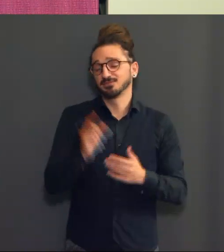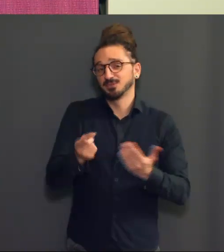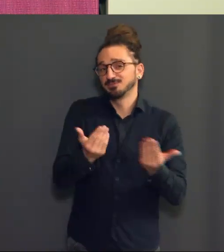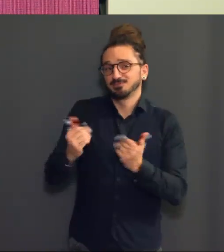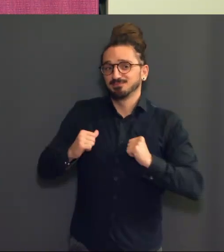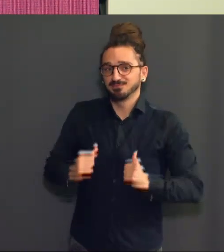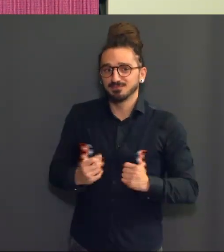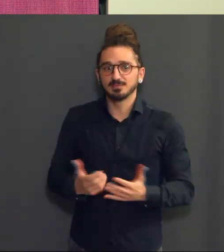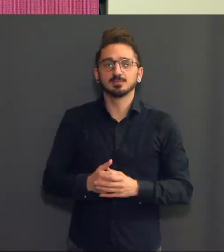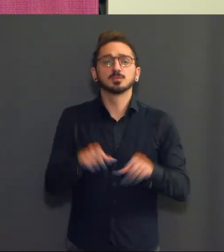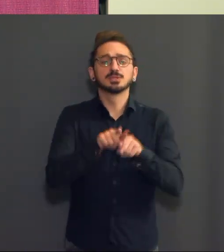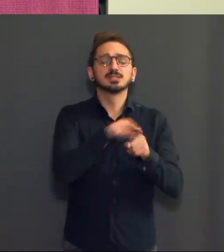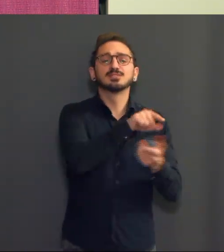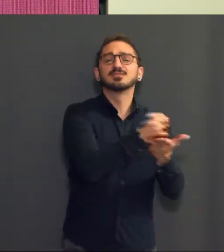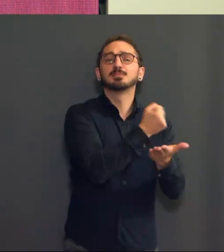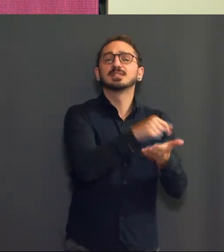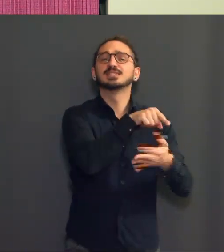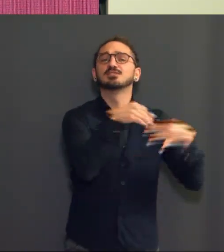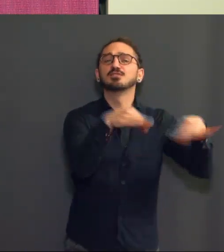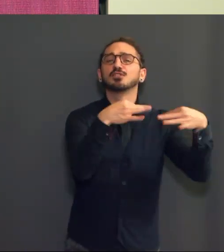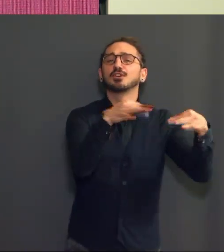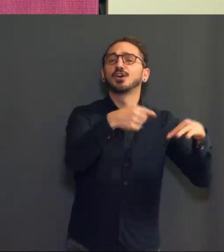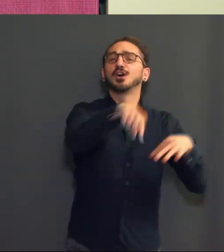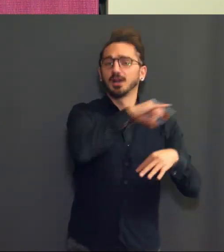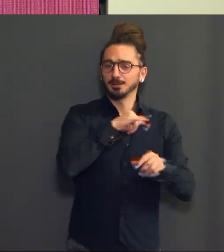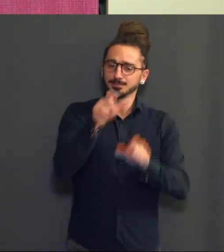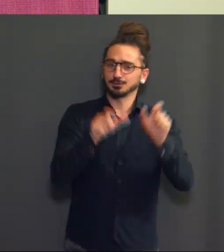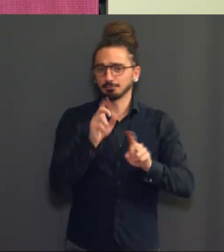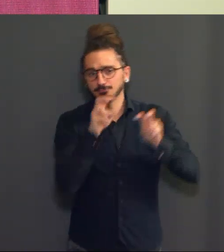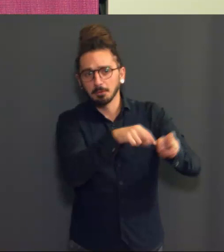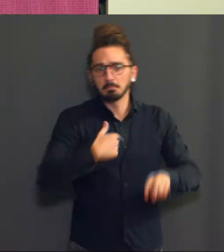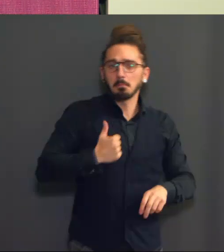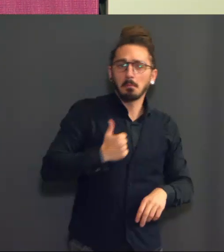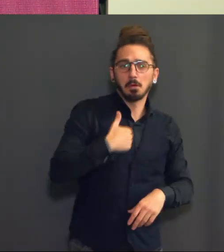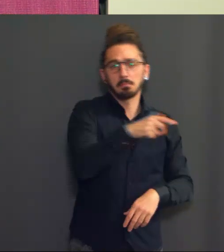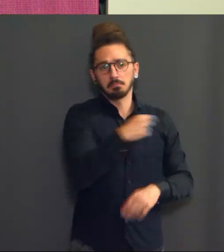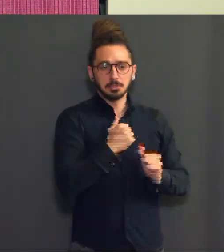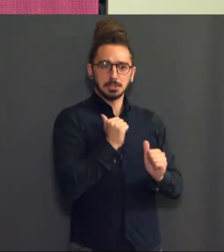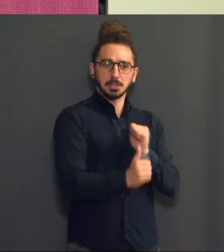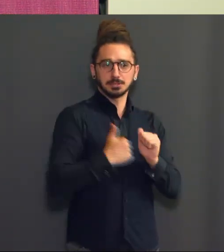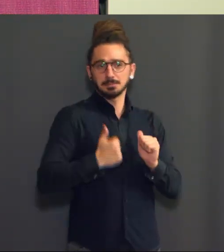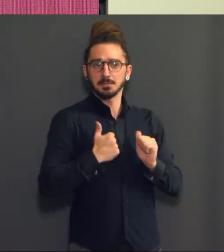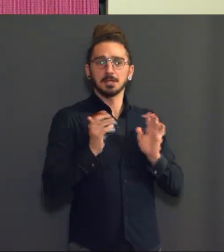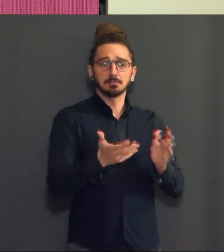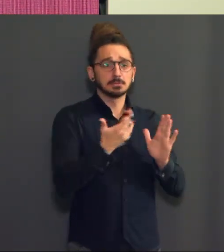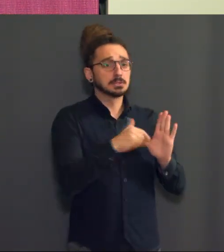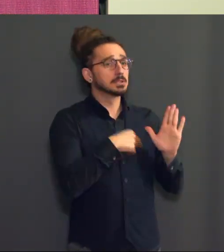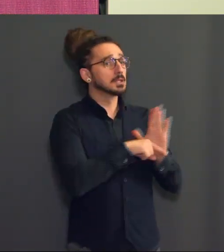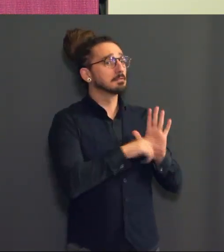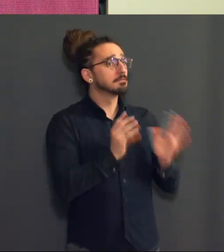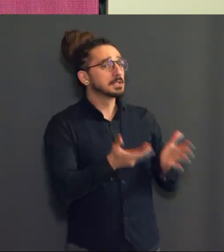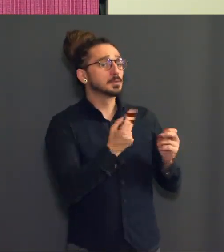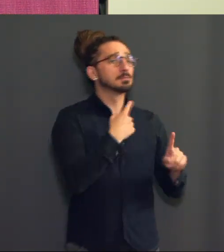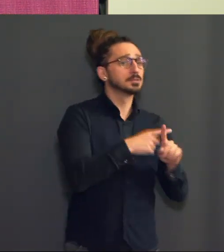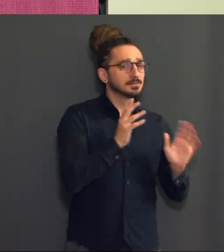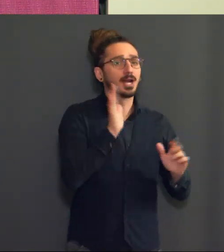en contact, se testeraient elles-mêmes, se trouvent négatives et se contentent, je dirais, de ce type d'informations. Et je pense qu'il faut souligner ici,